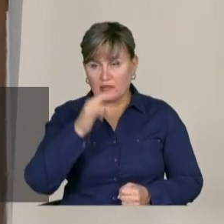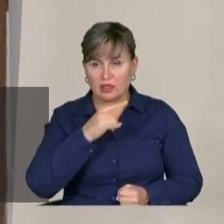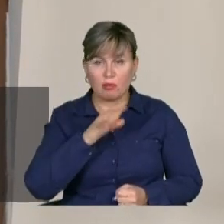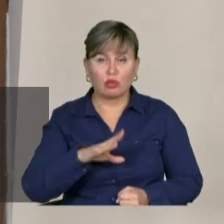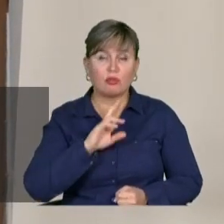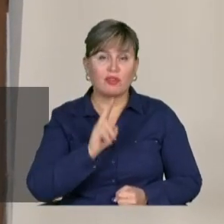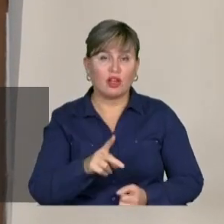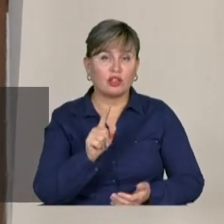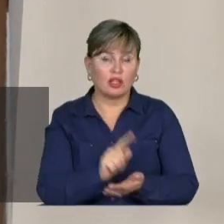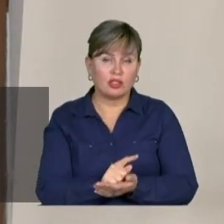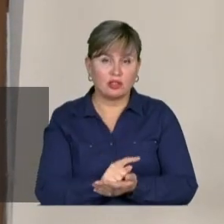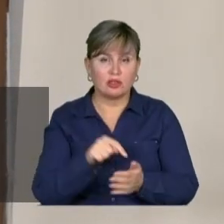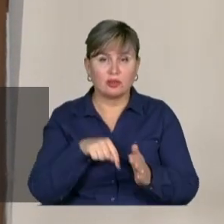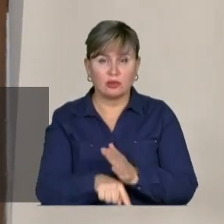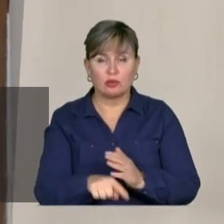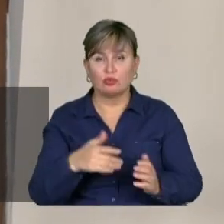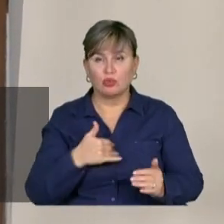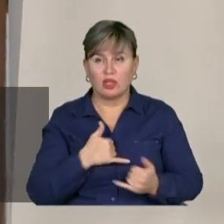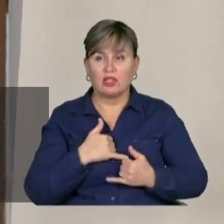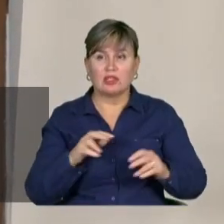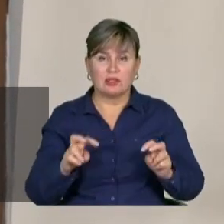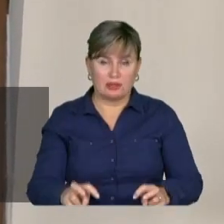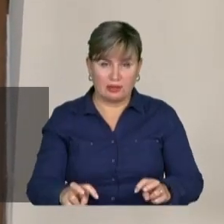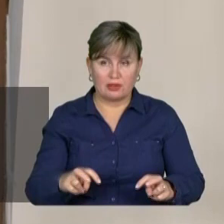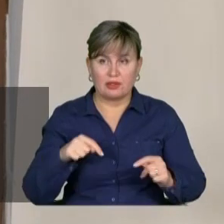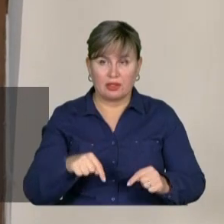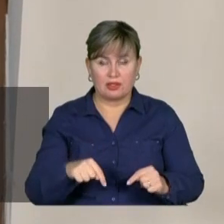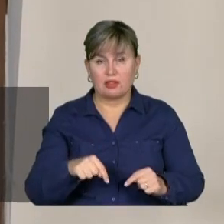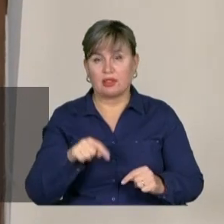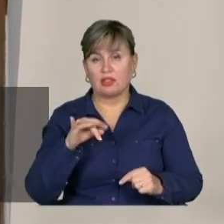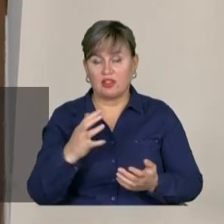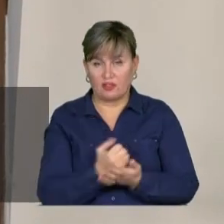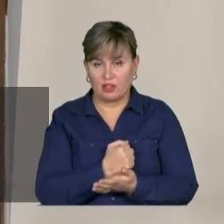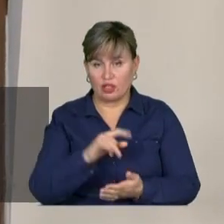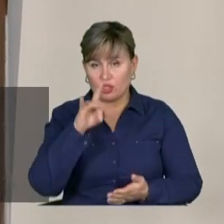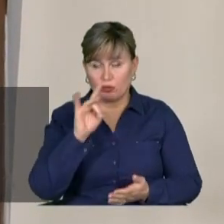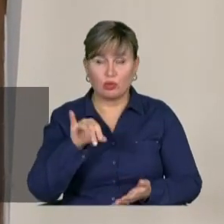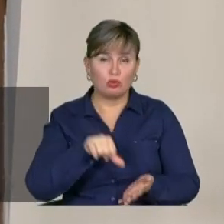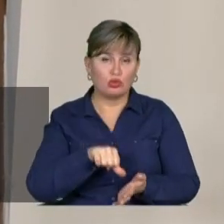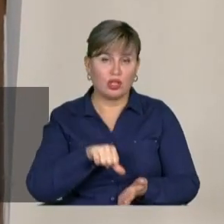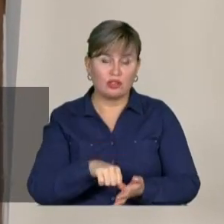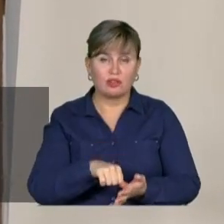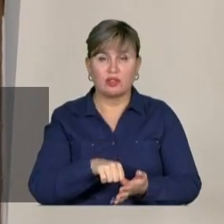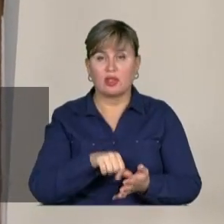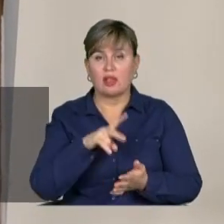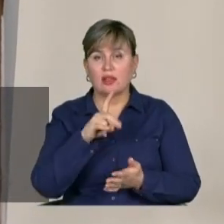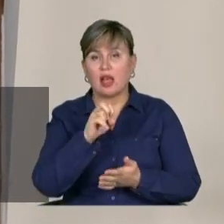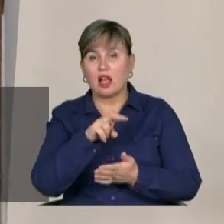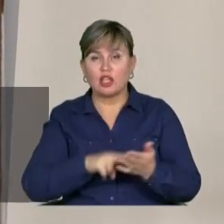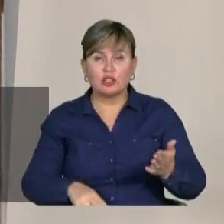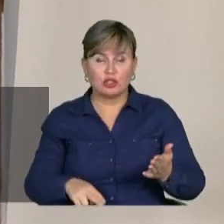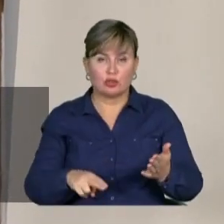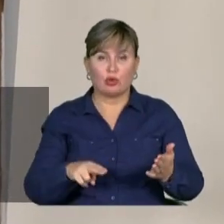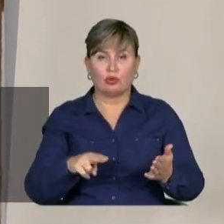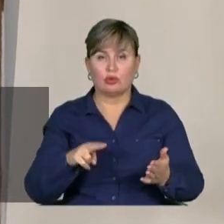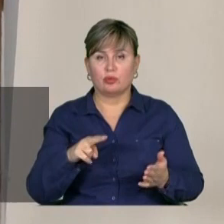2 года должны отсидеть на карантине у нас. Соответственно, выиграть чемпионат Казахстана, далее участвовать на лицензионных турнирах от имени